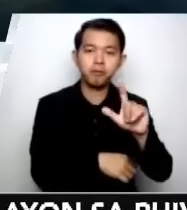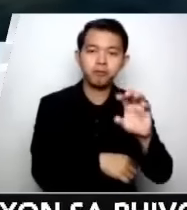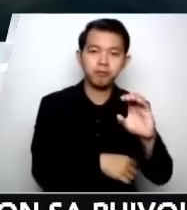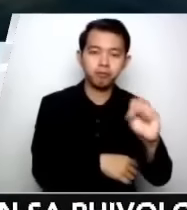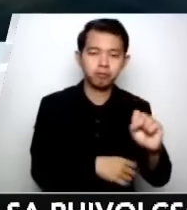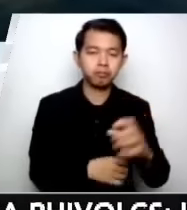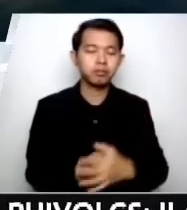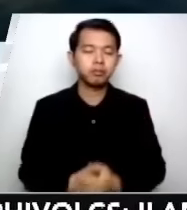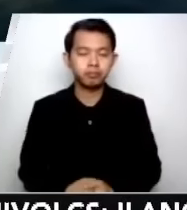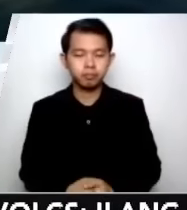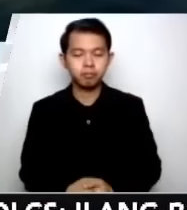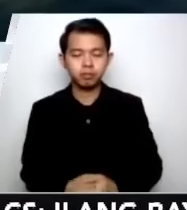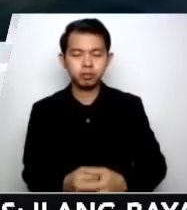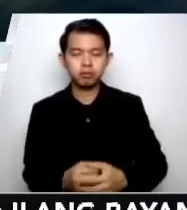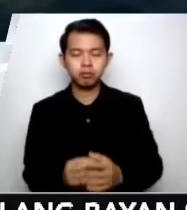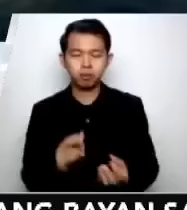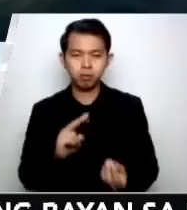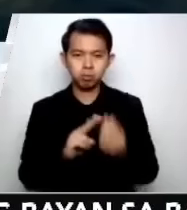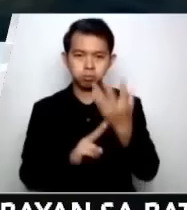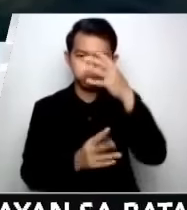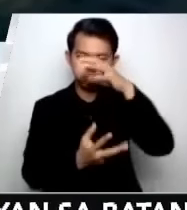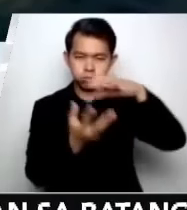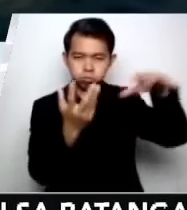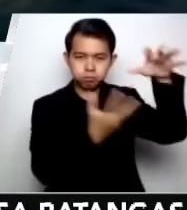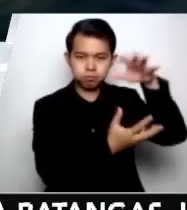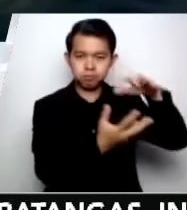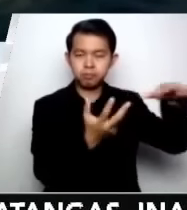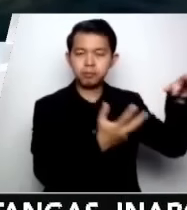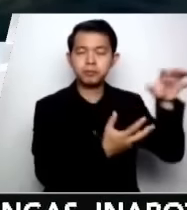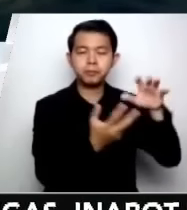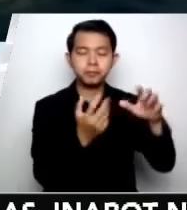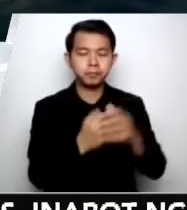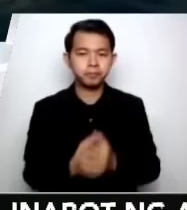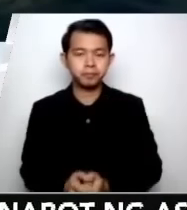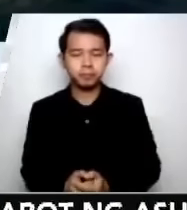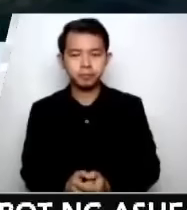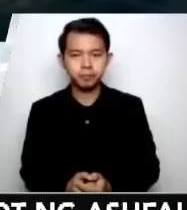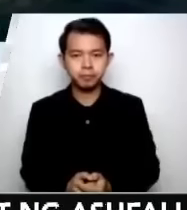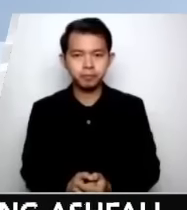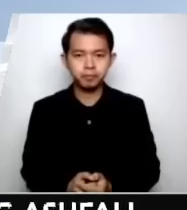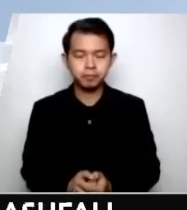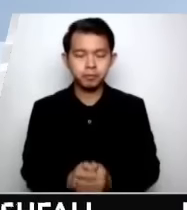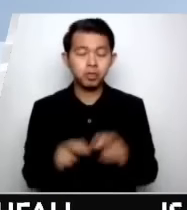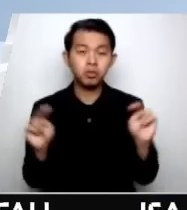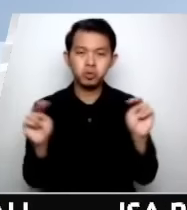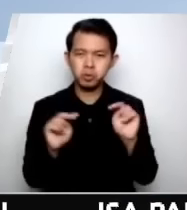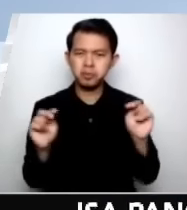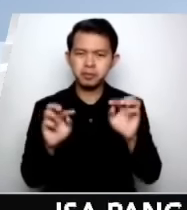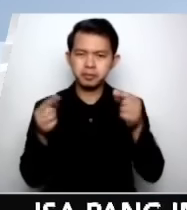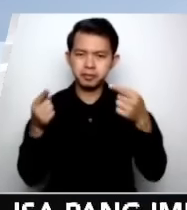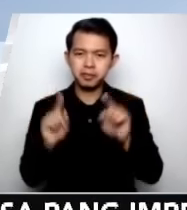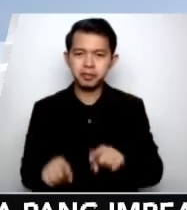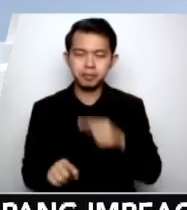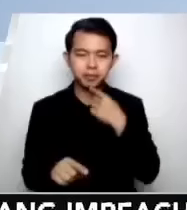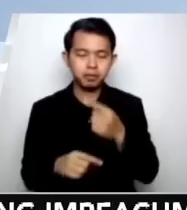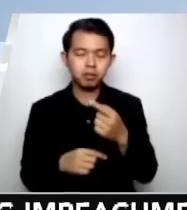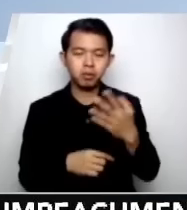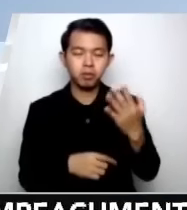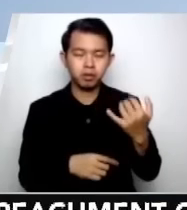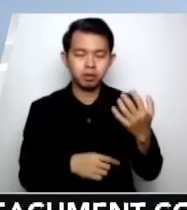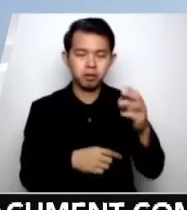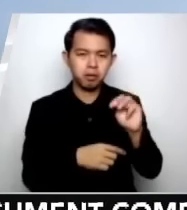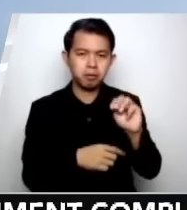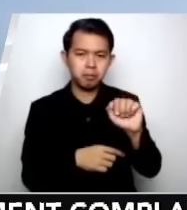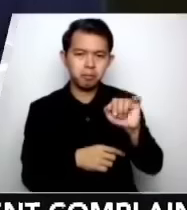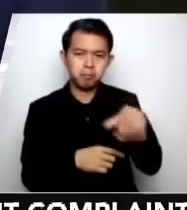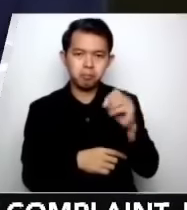o usok. Minor phreatomagmatic eruption ang nangyari sa Taal. Normal na raw yan kasunod ng major eruption noong